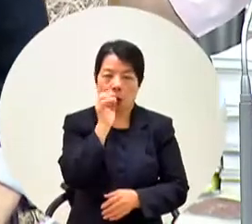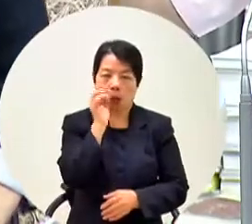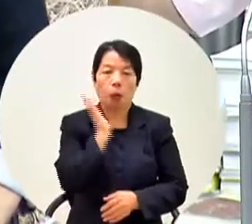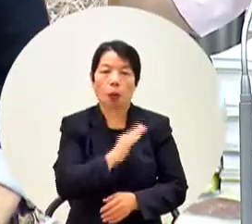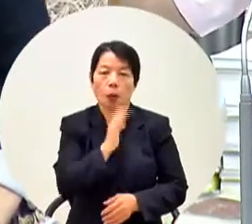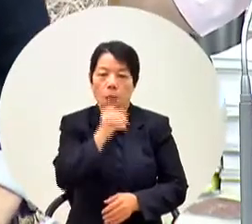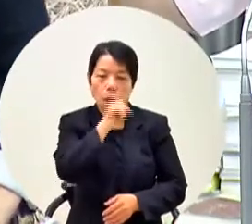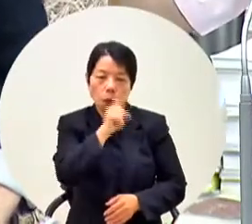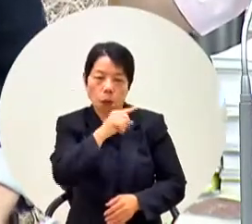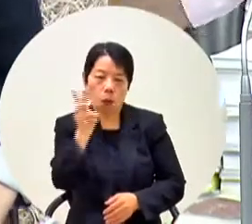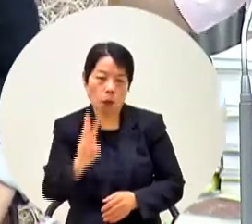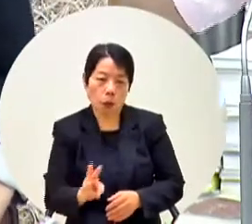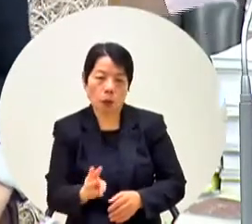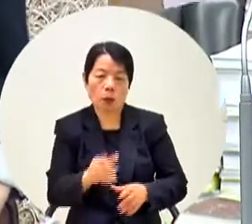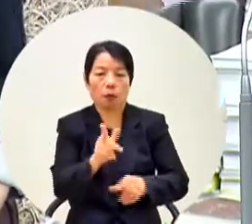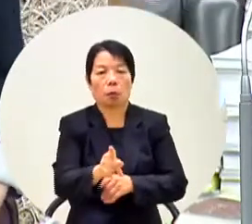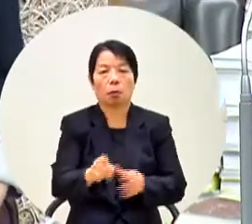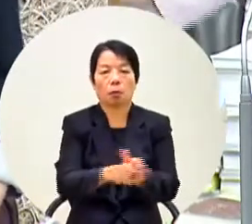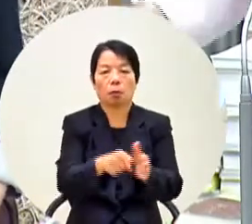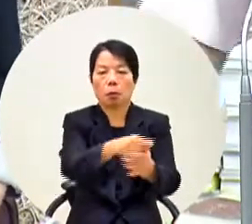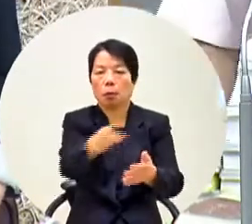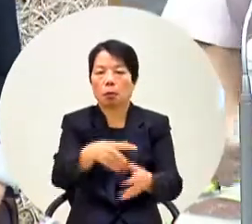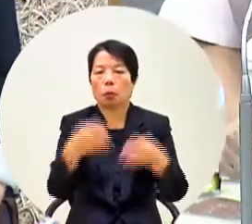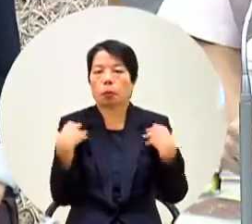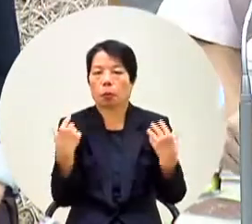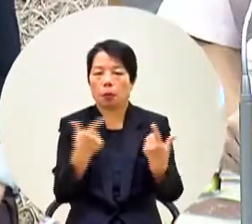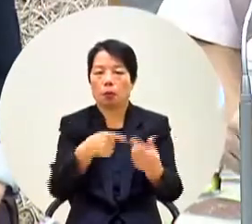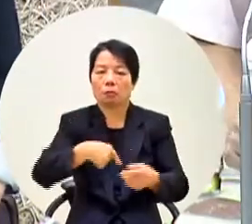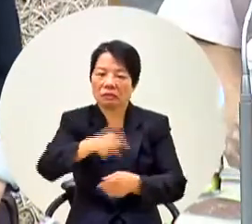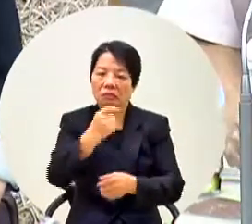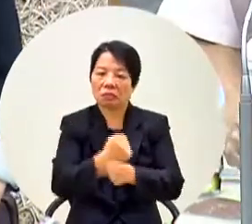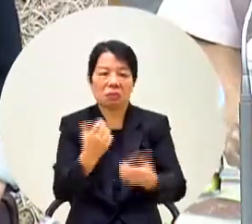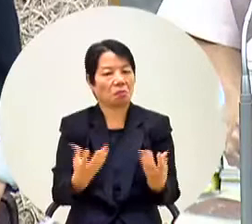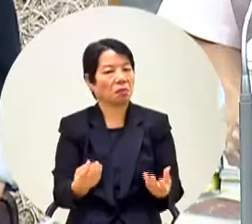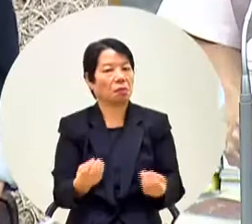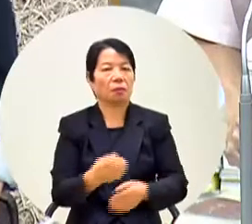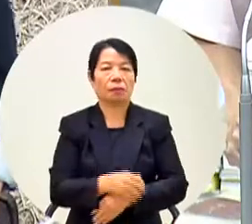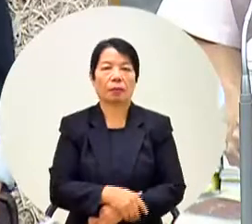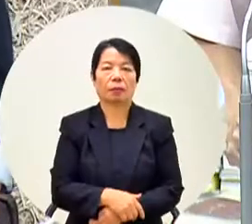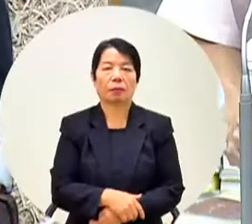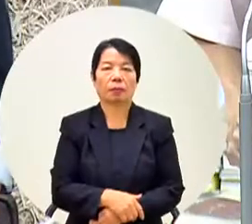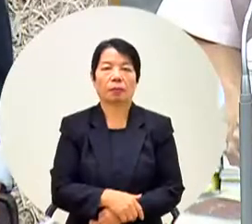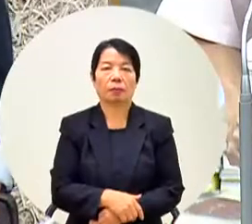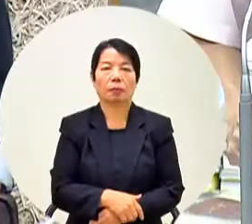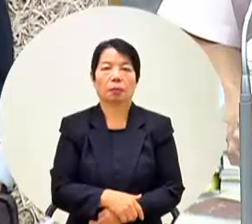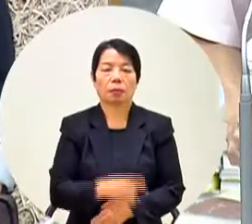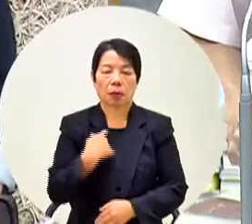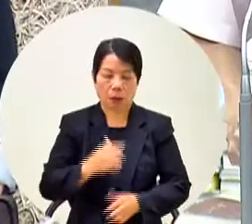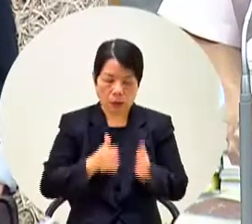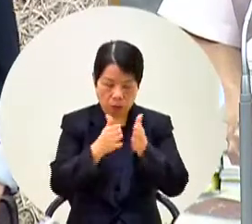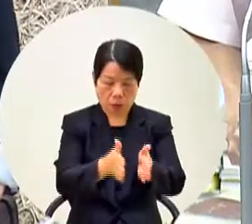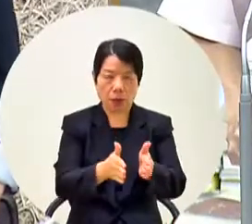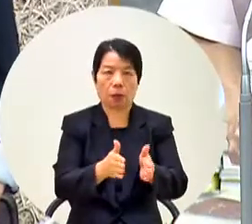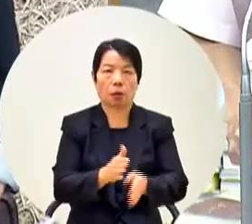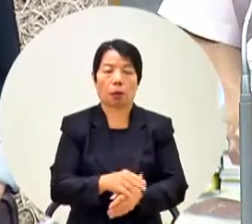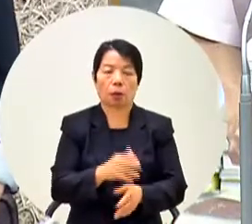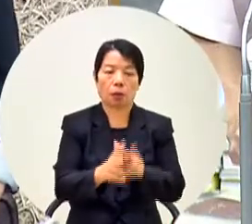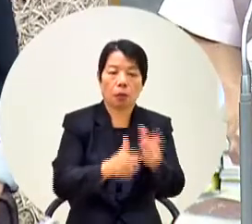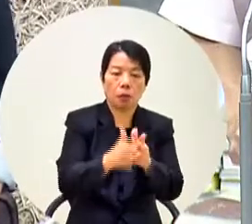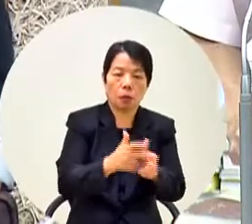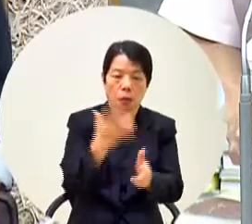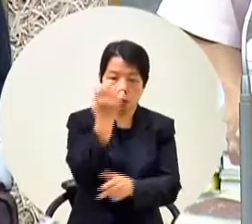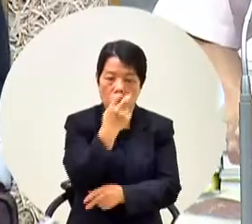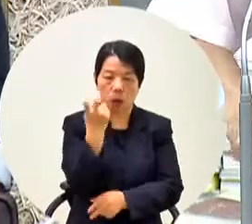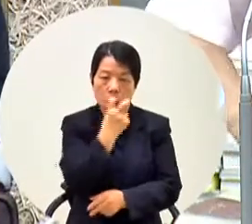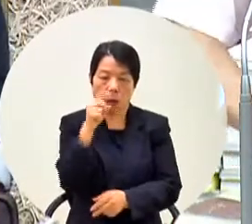色，但是这个功能都没有发挥。 包黄议员，我们针对这个工厂的查核，我们分